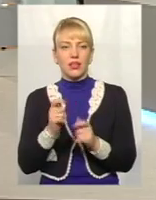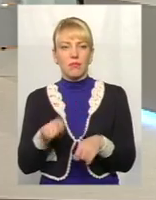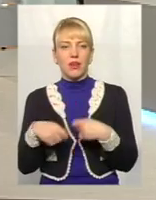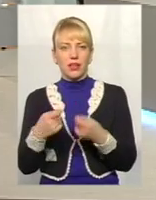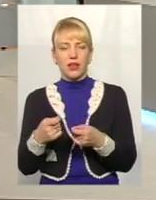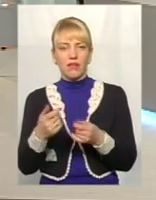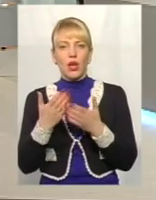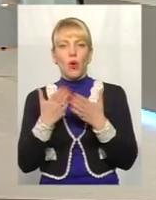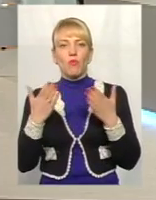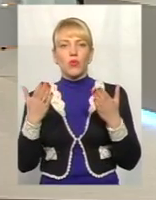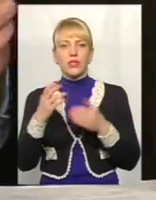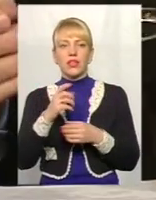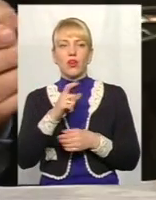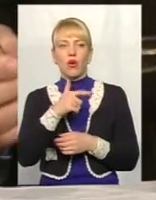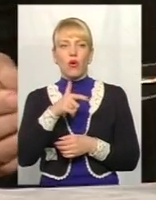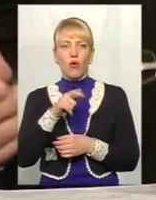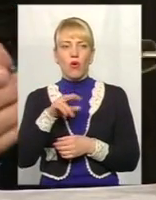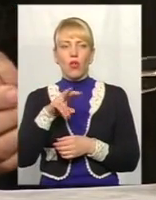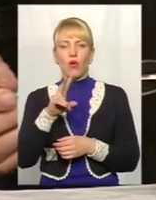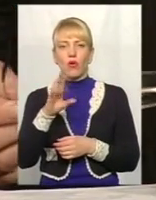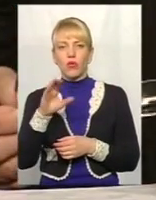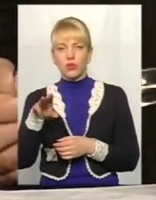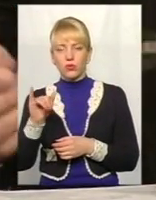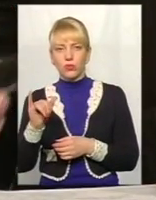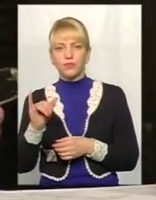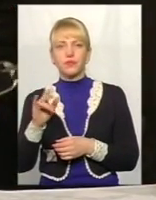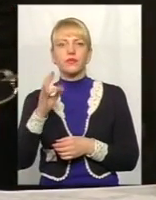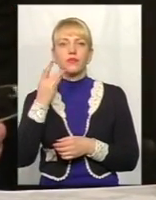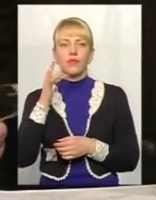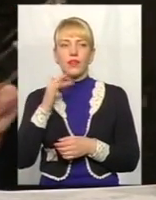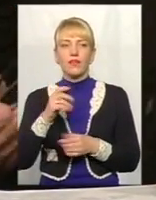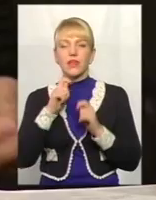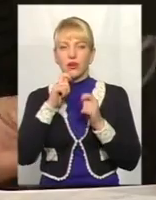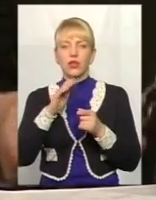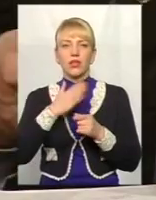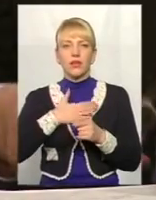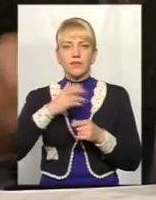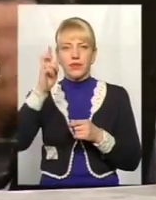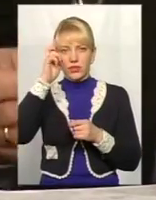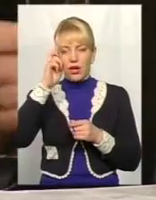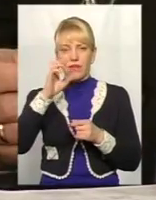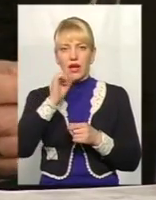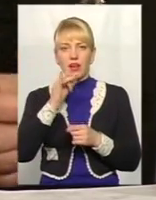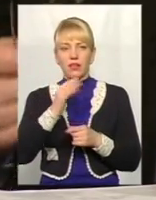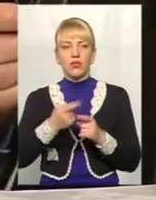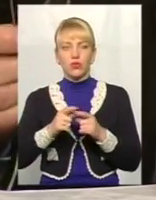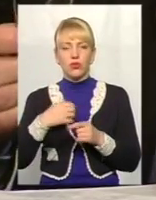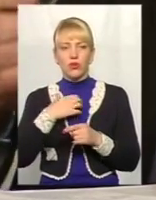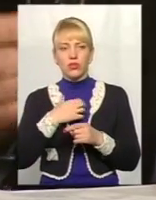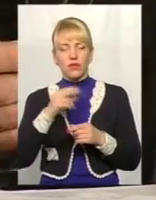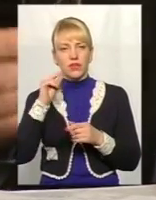передав музей Голокосту в Вашингтоні в дарунок нашому Державному архіві. Тут основні дані показані